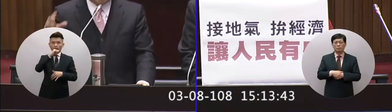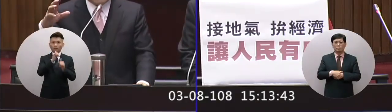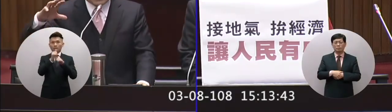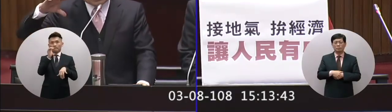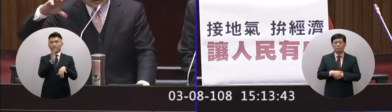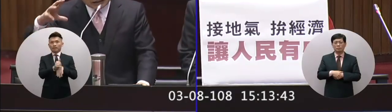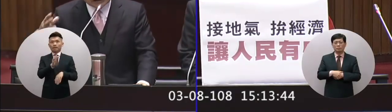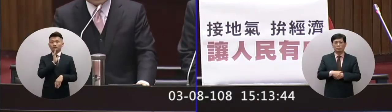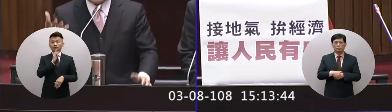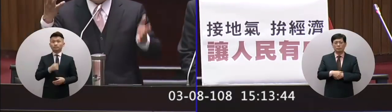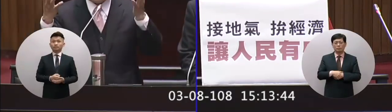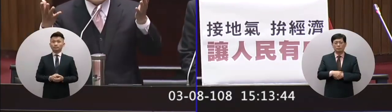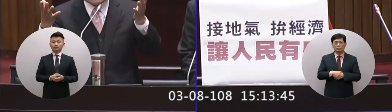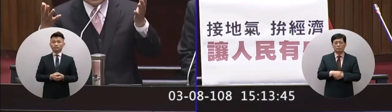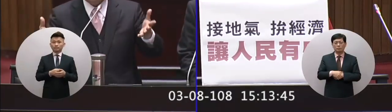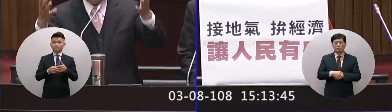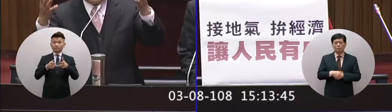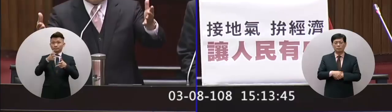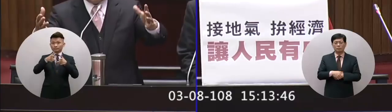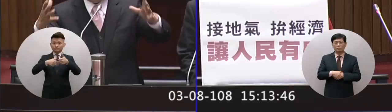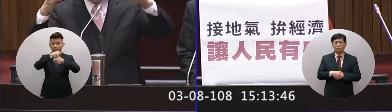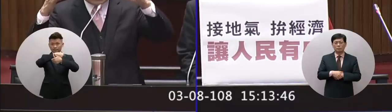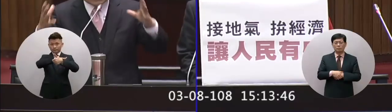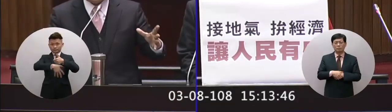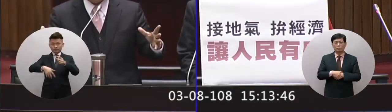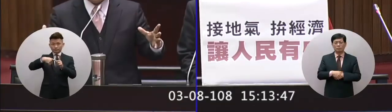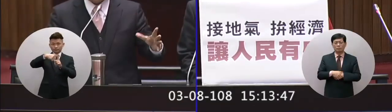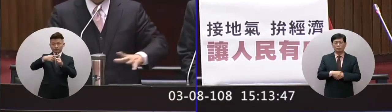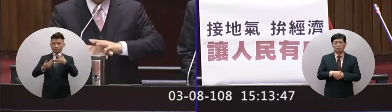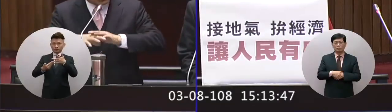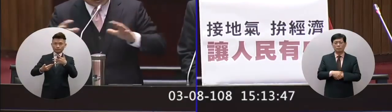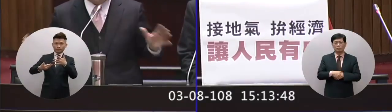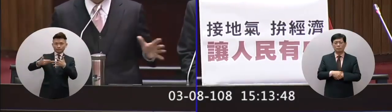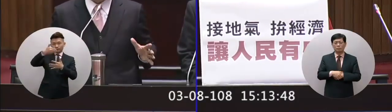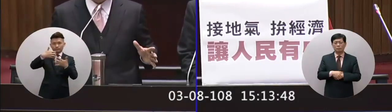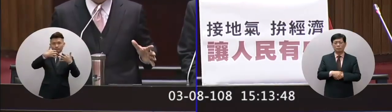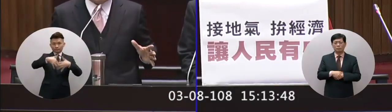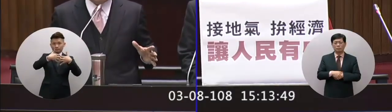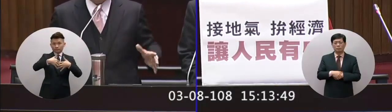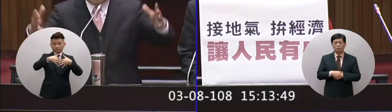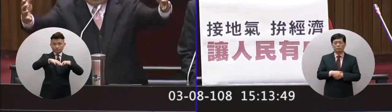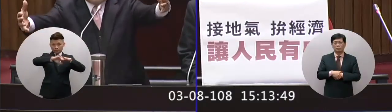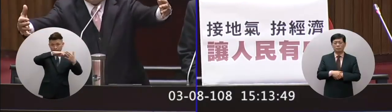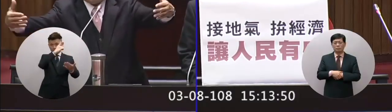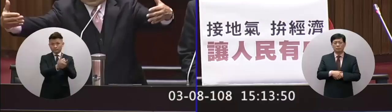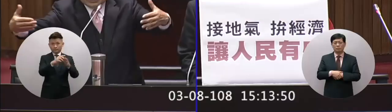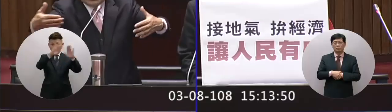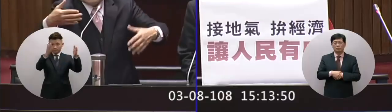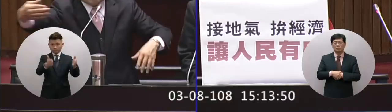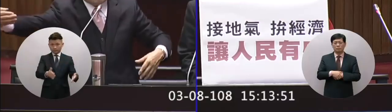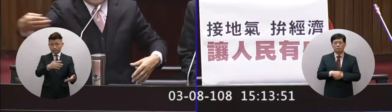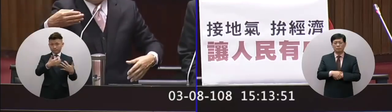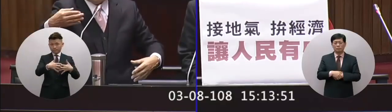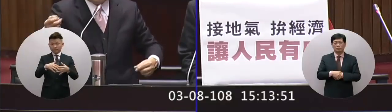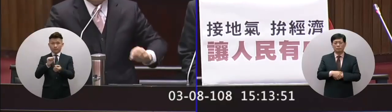不起。我们在整个产业升级，你看我们整个机器是整部机器哦，可